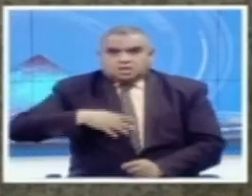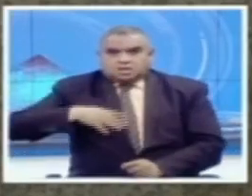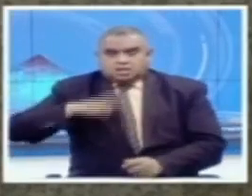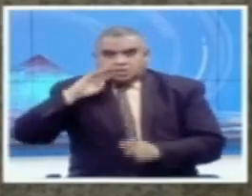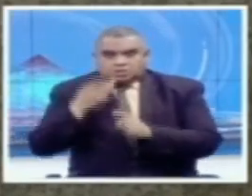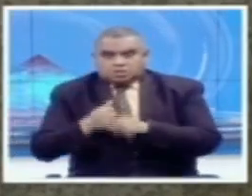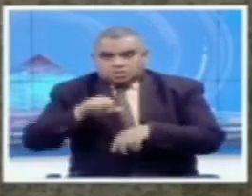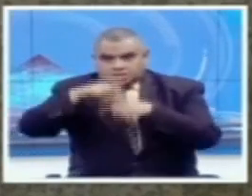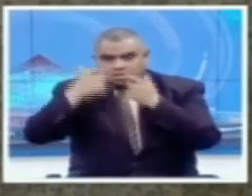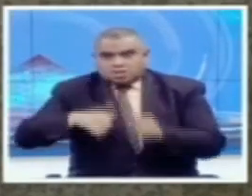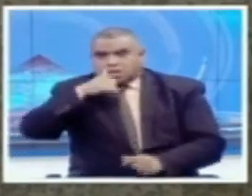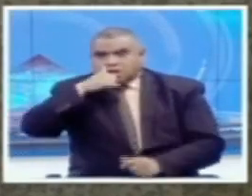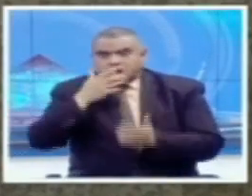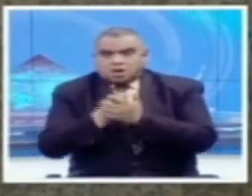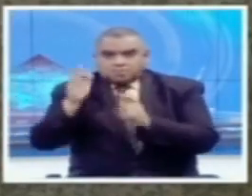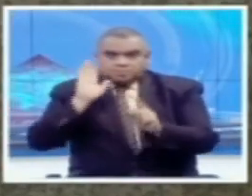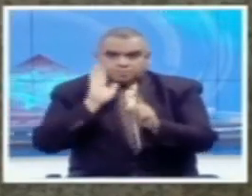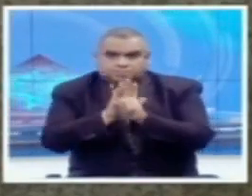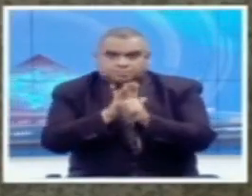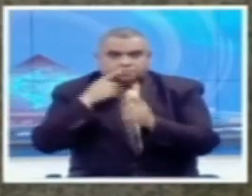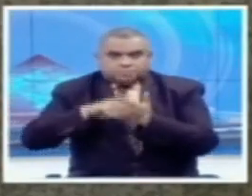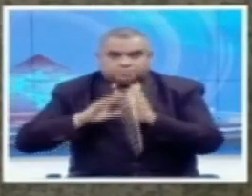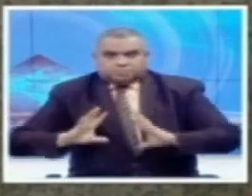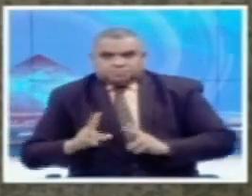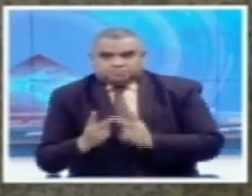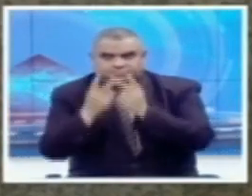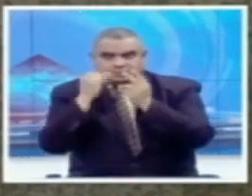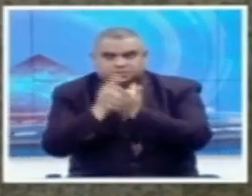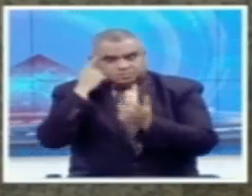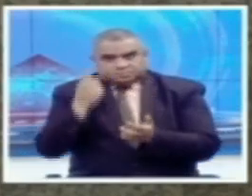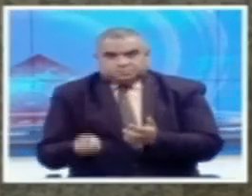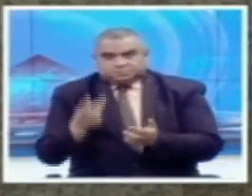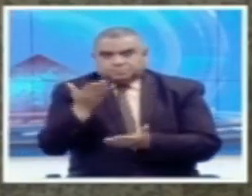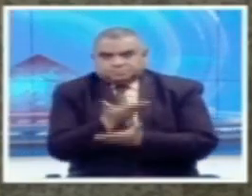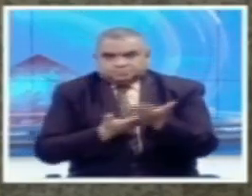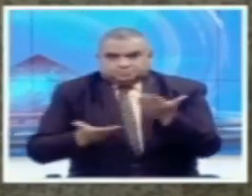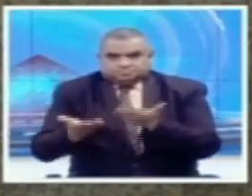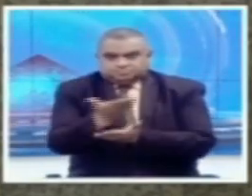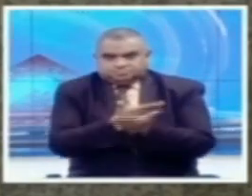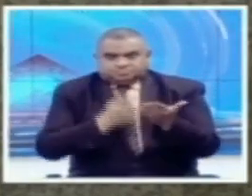الشرق الأوسط، الدور الذي لعبته في تقريب وجهات النظر بين